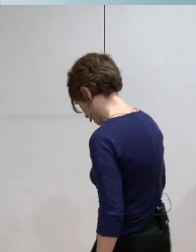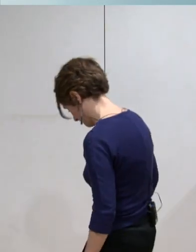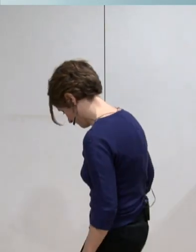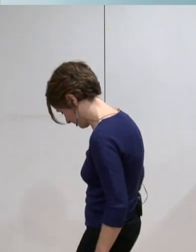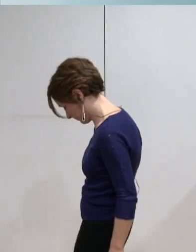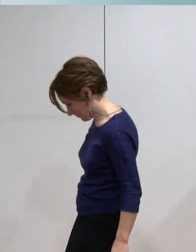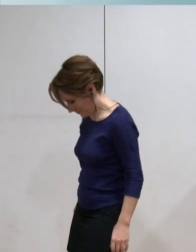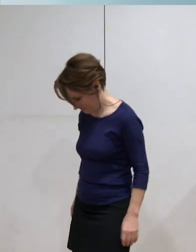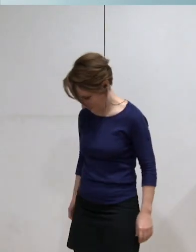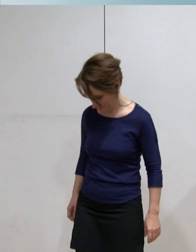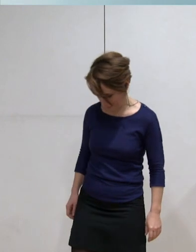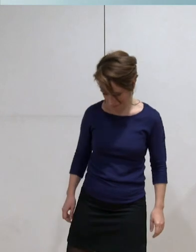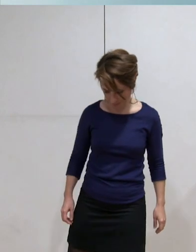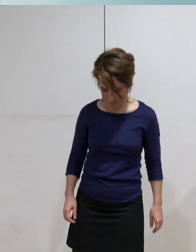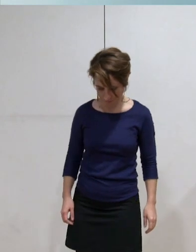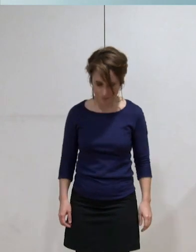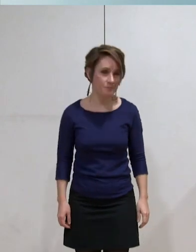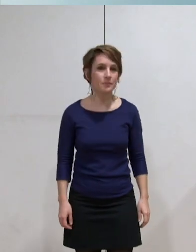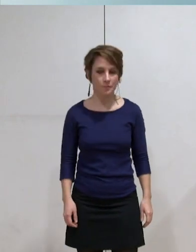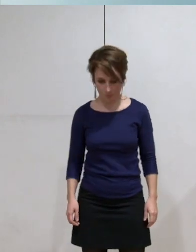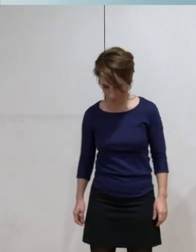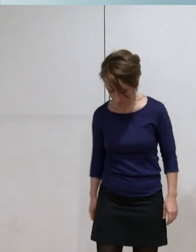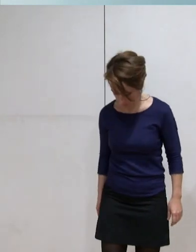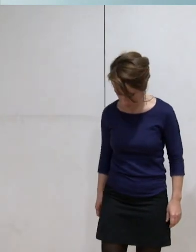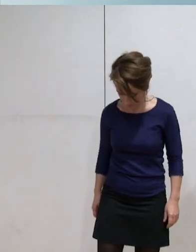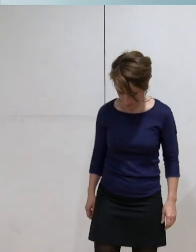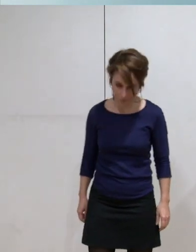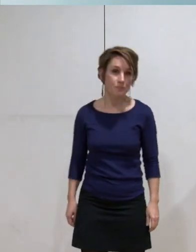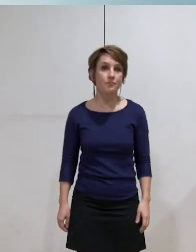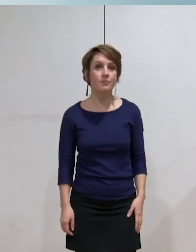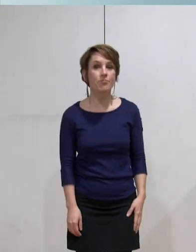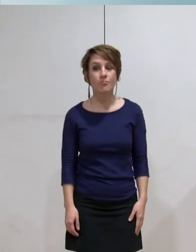m'adapterai allez s'il n'y a pas pas d'autres